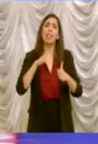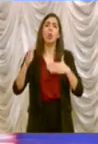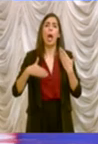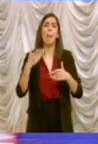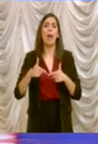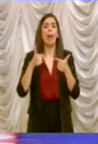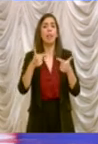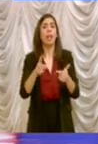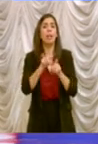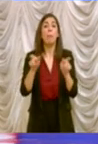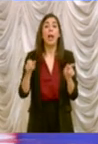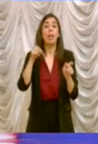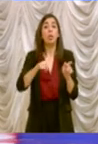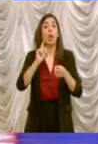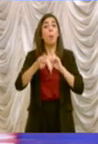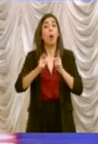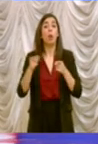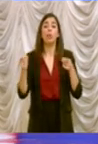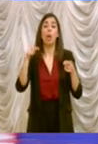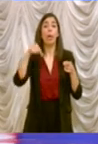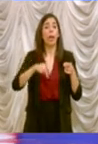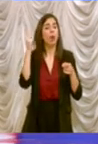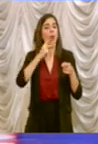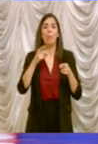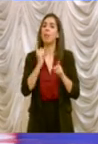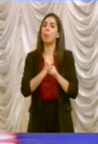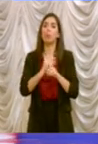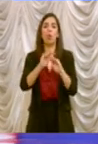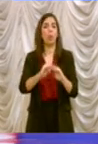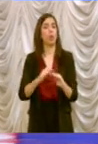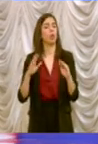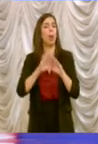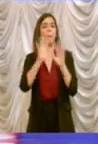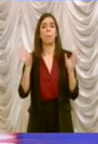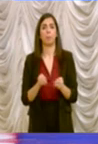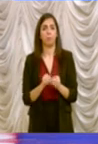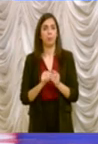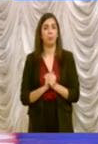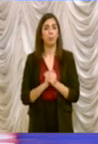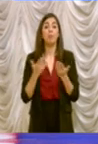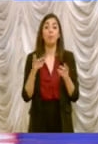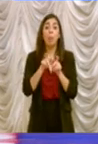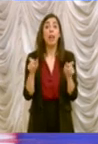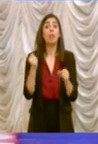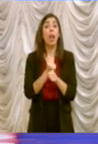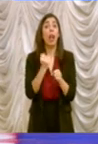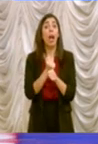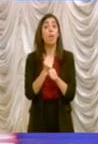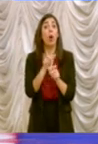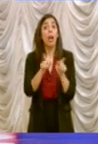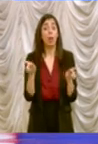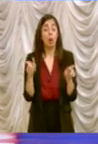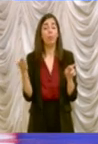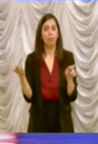fasce della popolazione che in questo momento hanno bisogno di particolare protezione ecco per i lavoratori per i lavoratori le